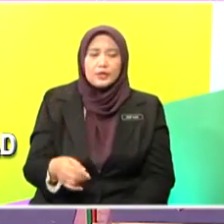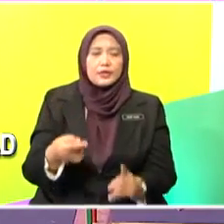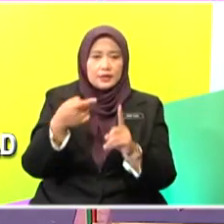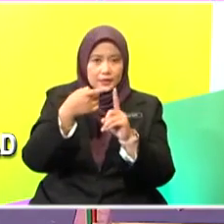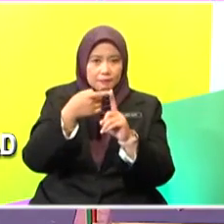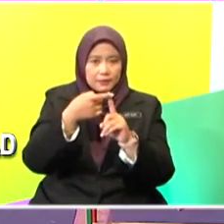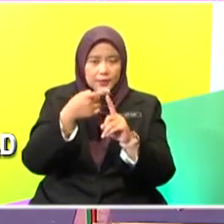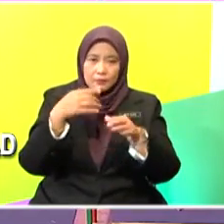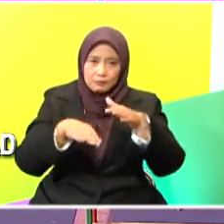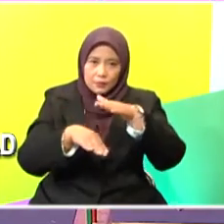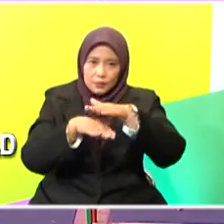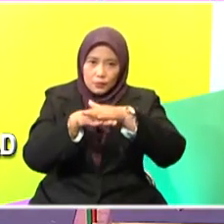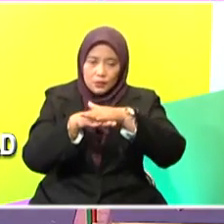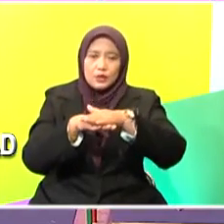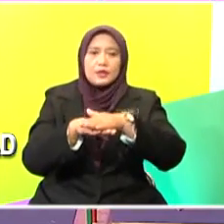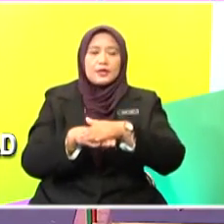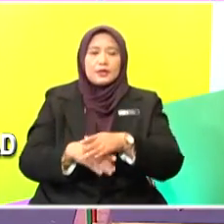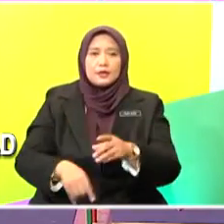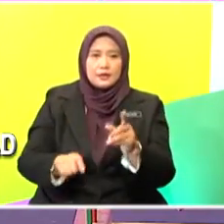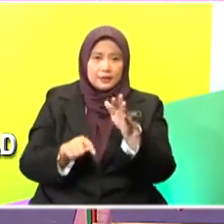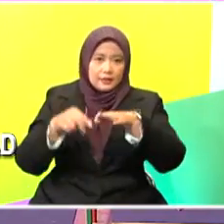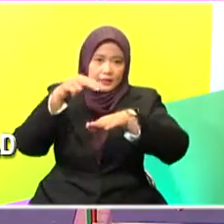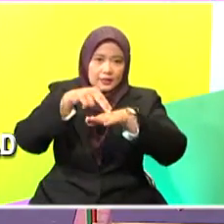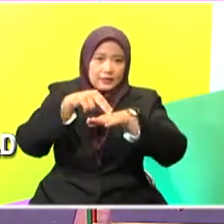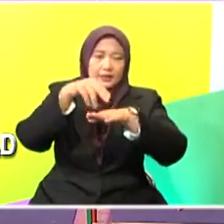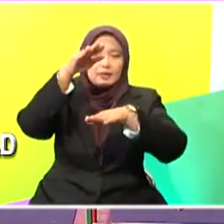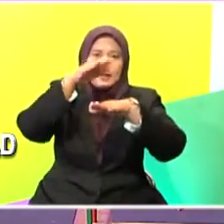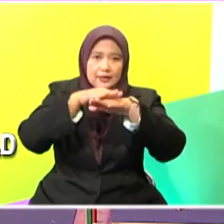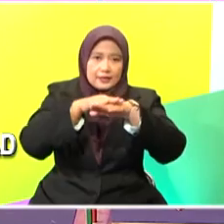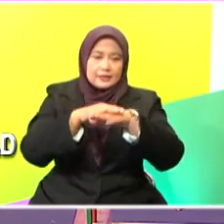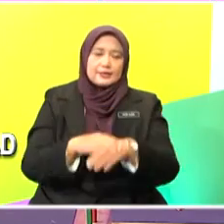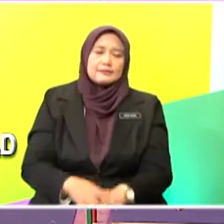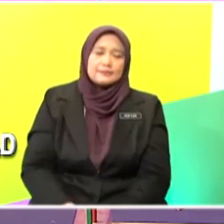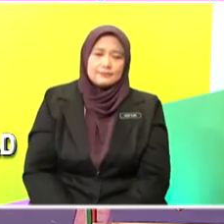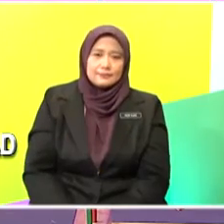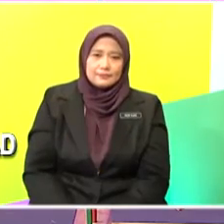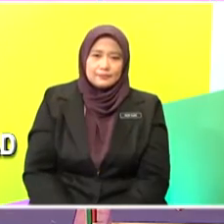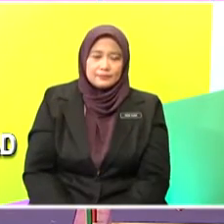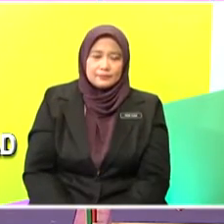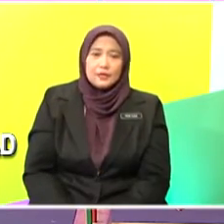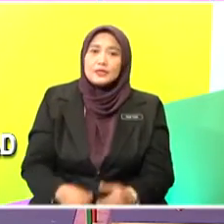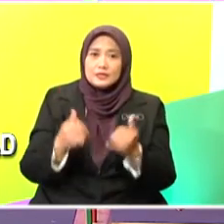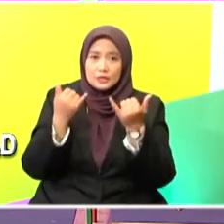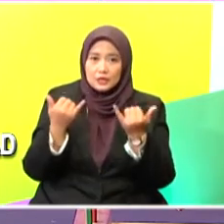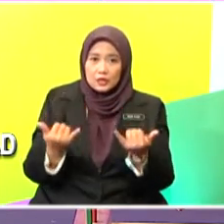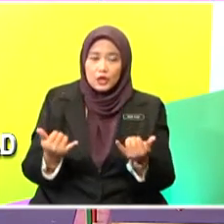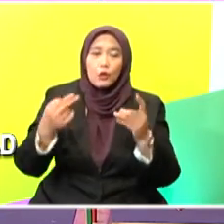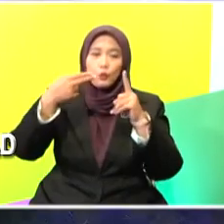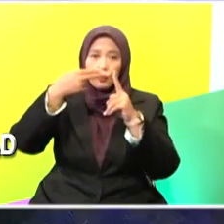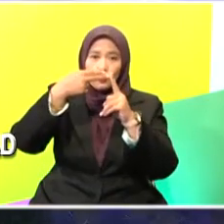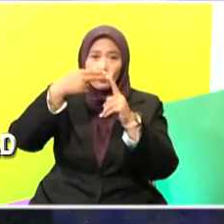macam mengambil masa. Kita tulis huruf yang betul. Okey, next. Huruf T. Okey, terus